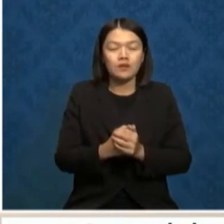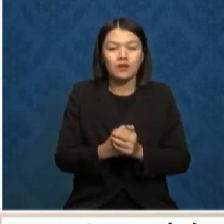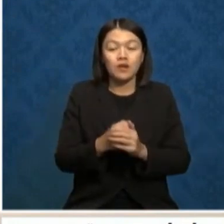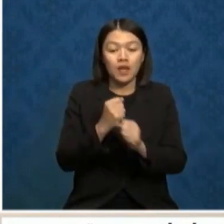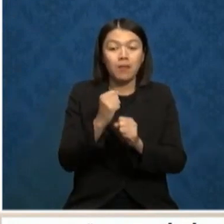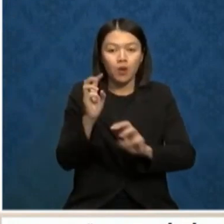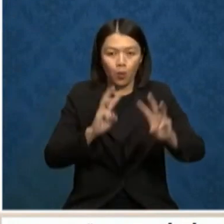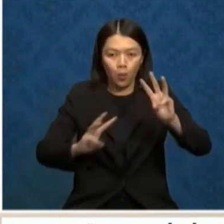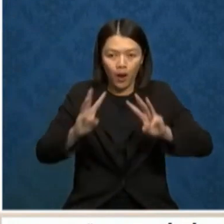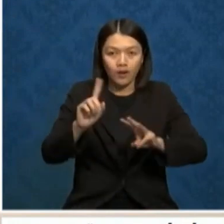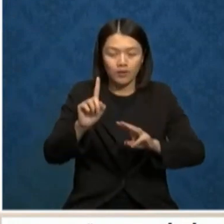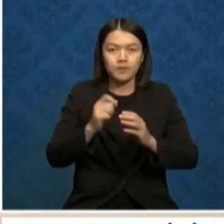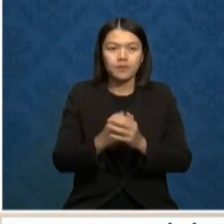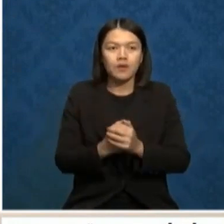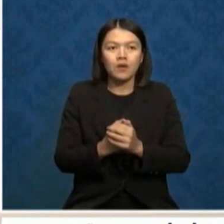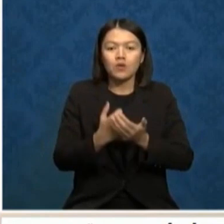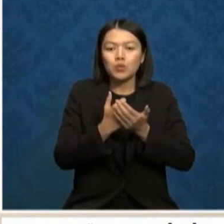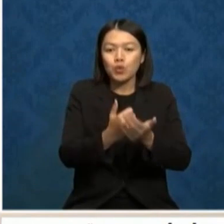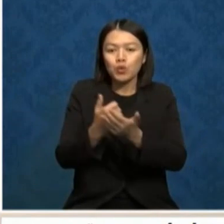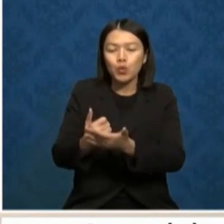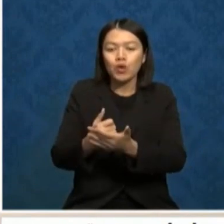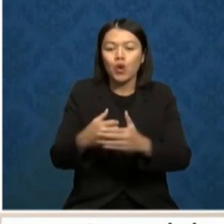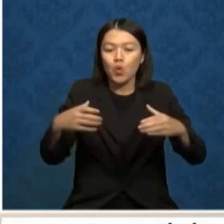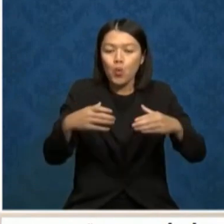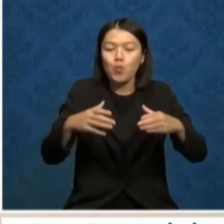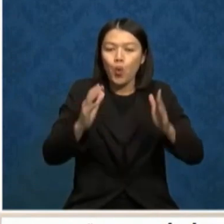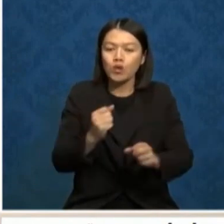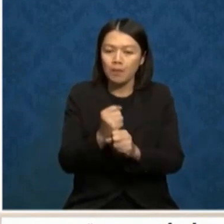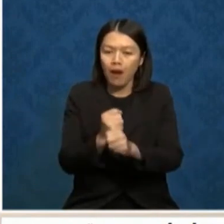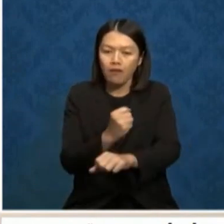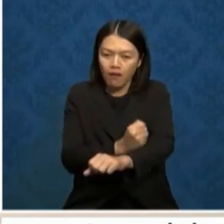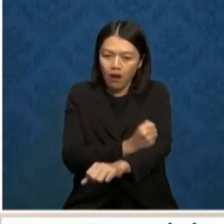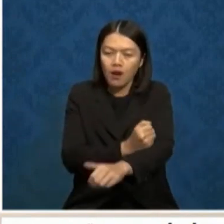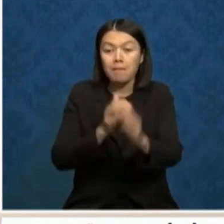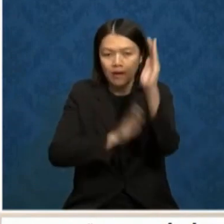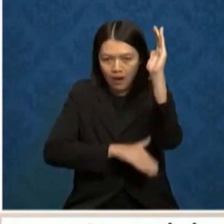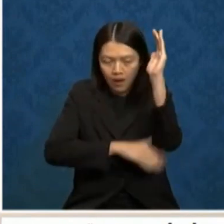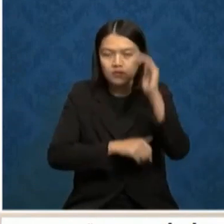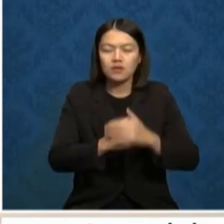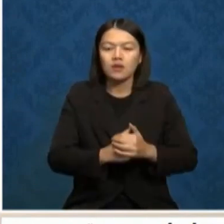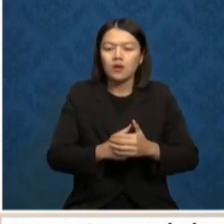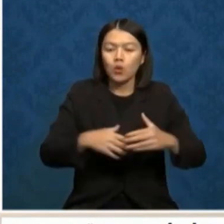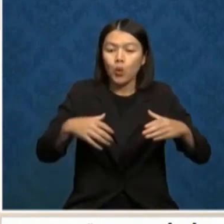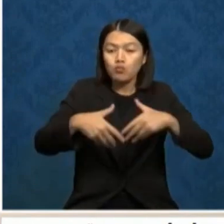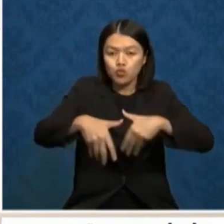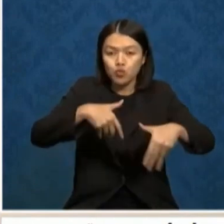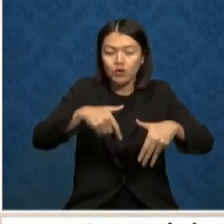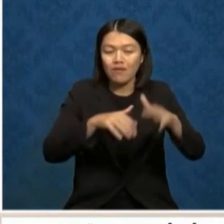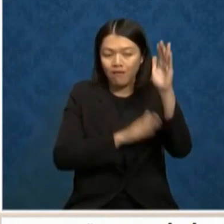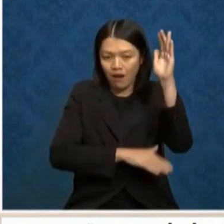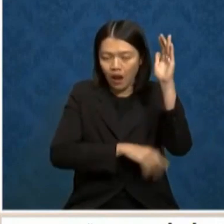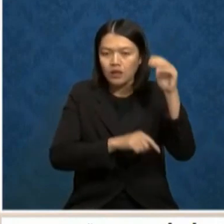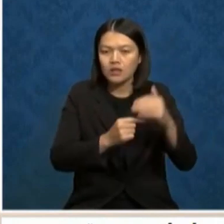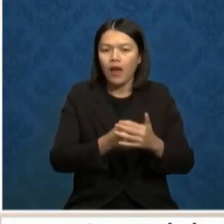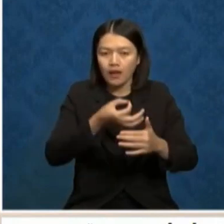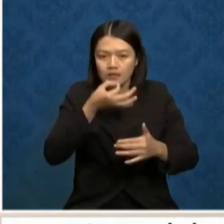านในเบื้องต้นแก่ลูกหลานแรงงานในส่วนของภาคใต้เพื่อให้ประชาชนในพื้นที่มีทั้ง